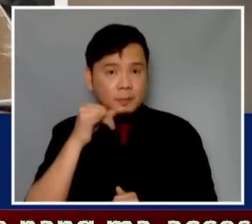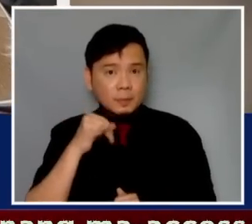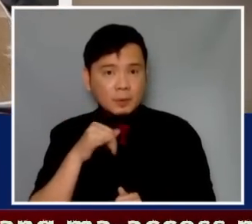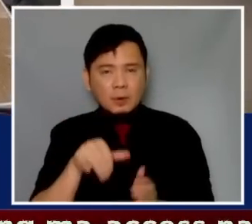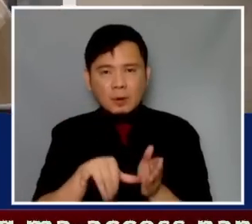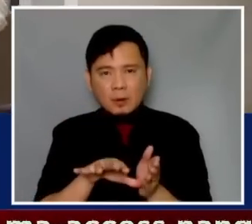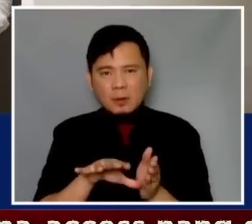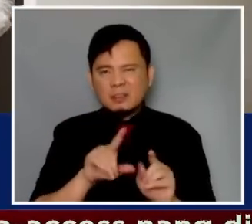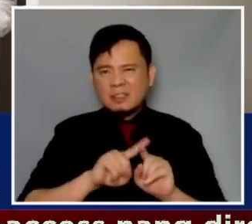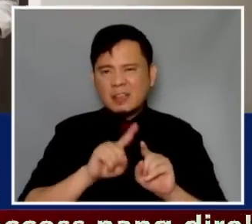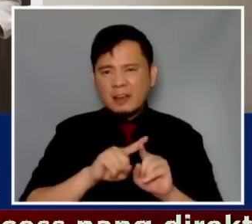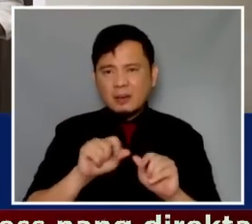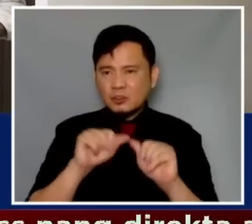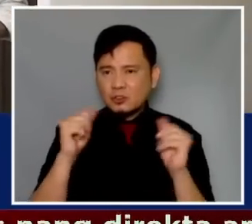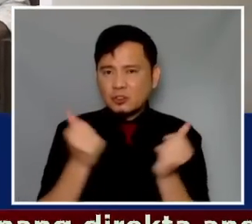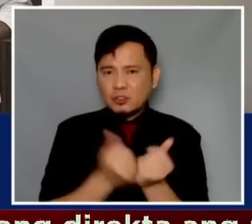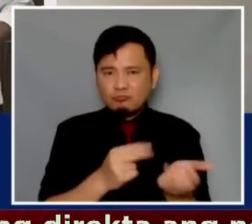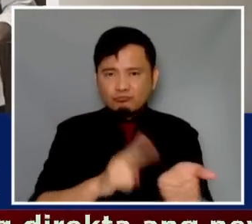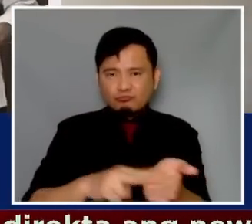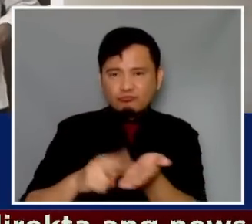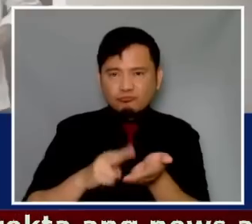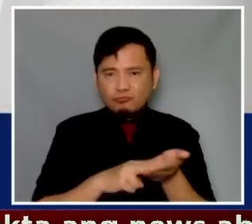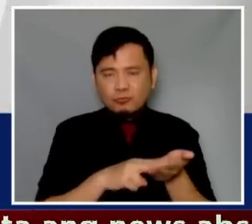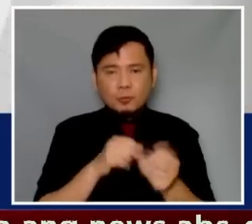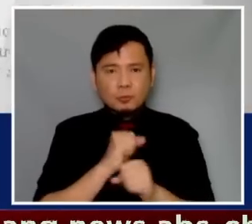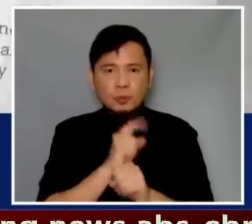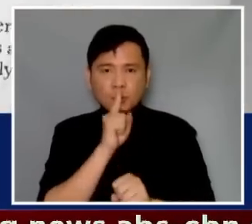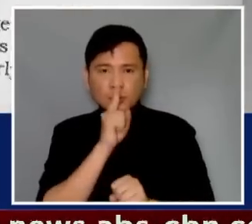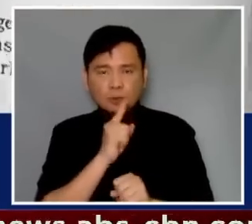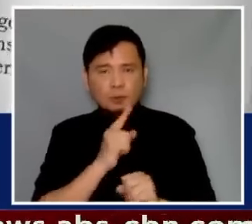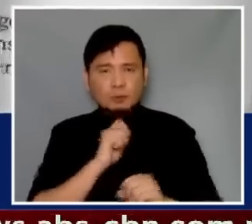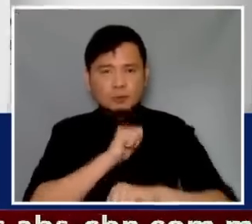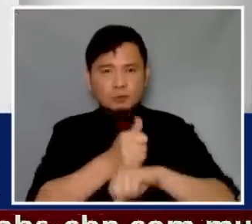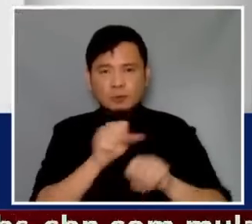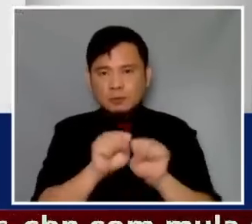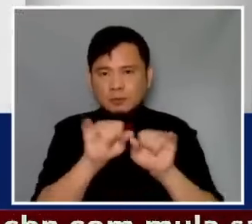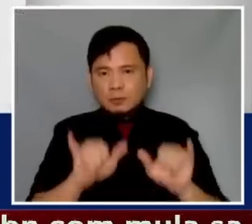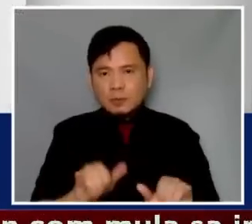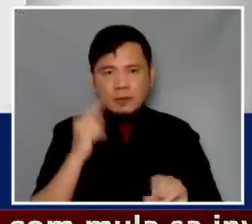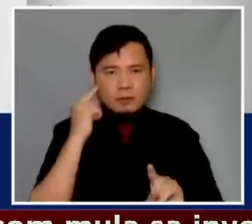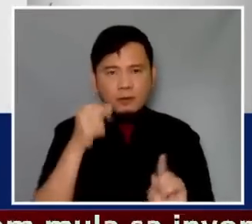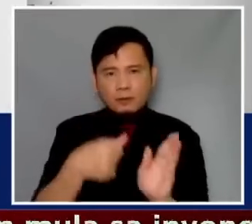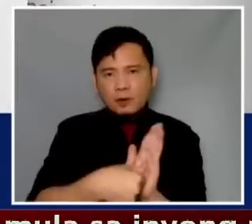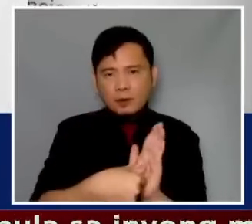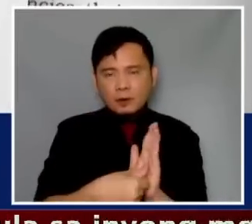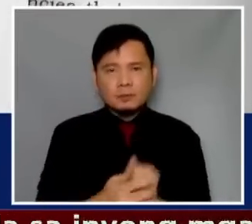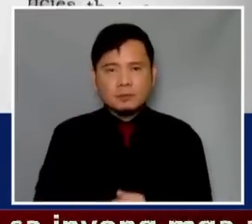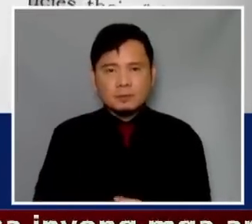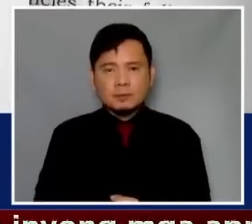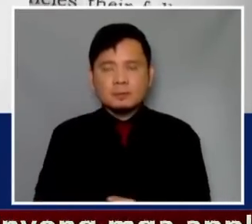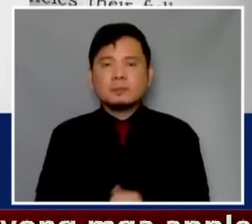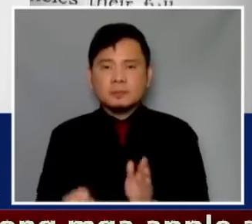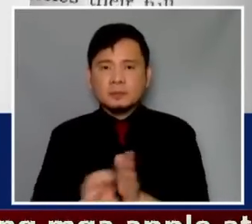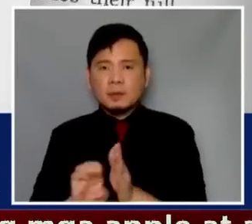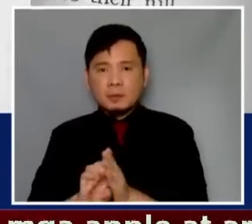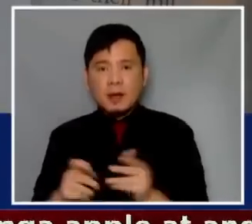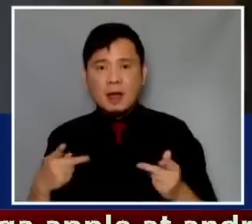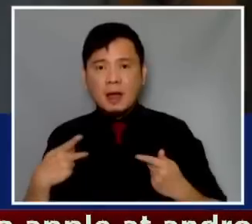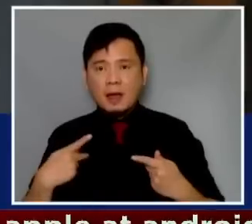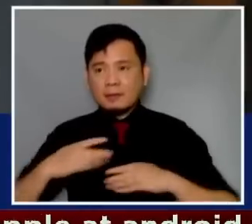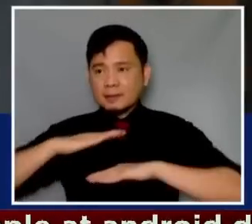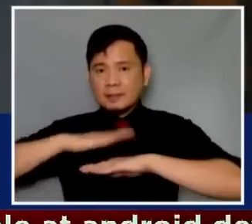iba't ibang ahensya para anila gawing COVID-proof ang botohan, kasama sa plano ang pagkakaroon ng medical help desks sa mga polling